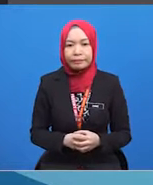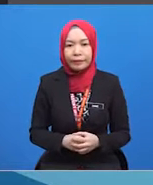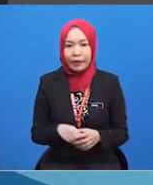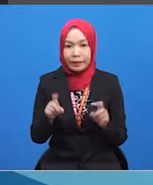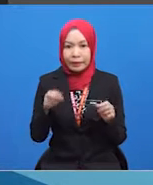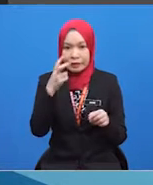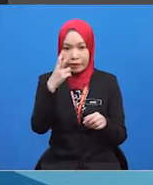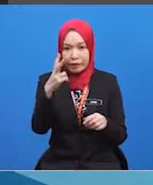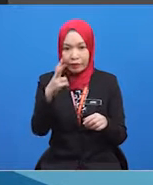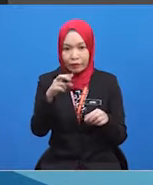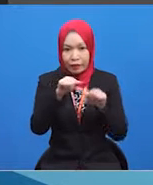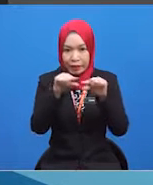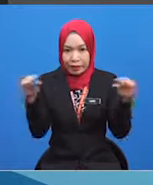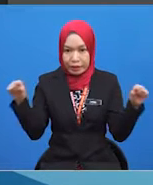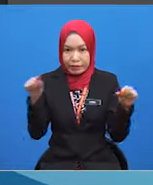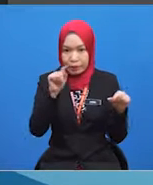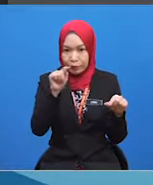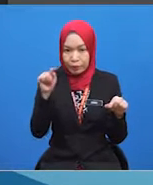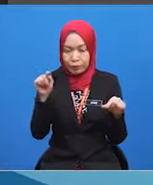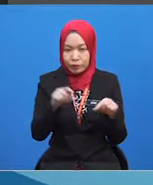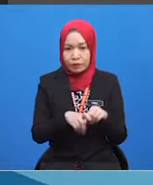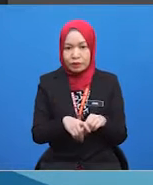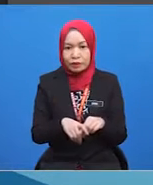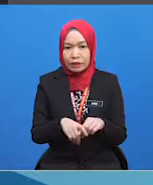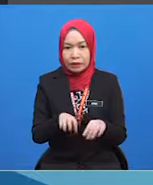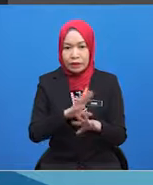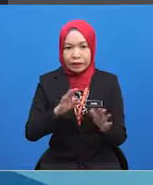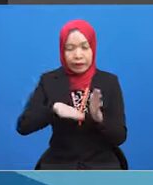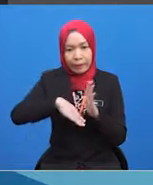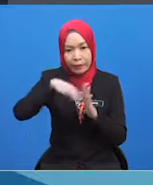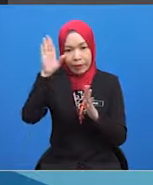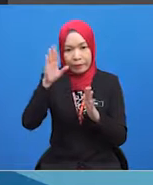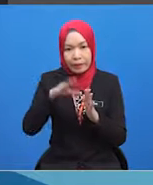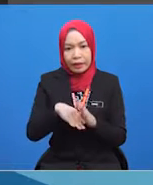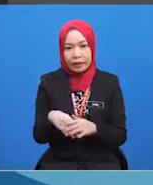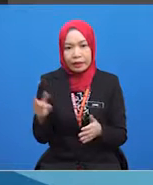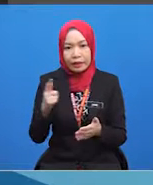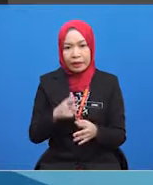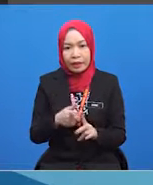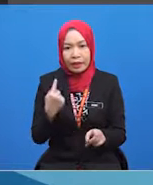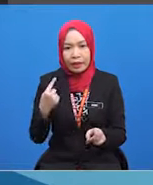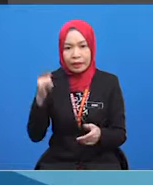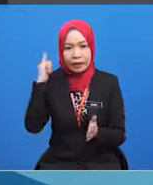Pastikan garis putus-putus tidak melebihi imej yang dipilih.